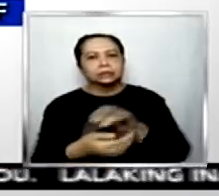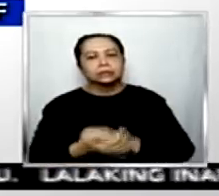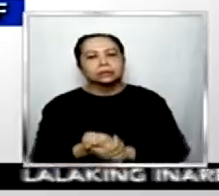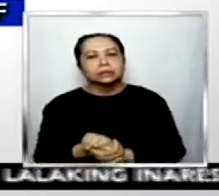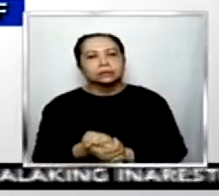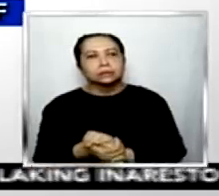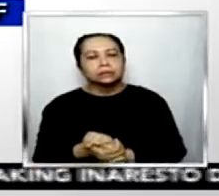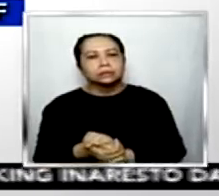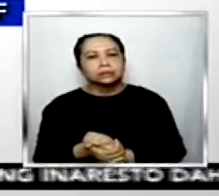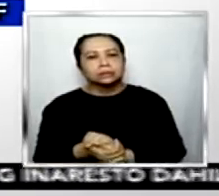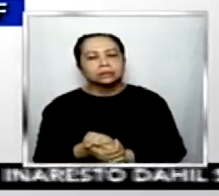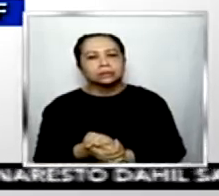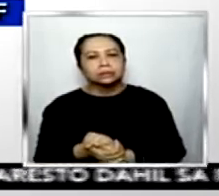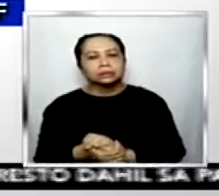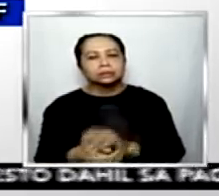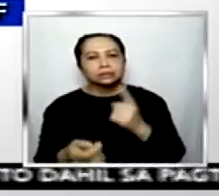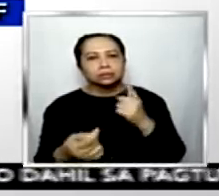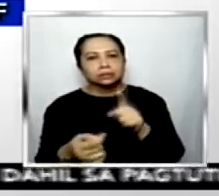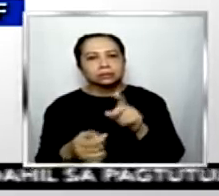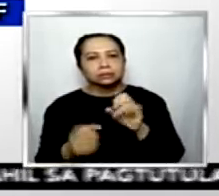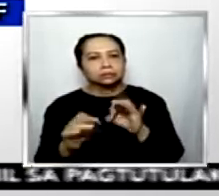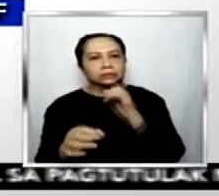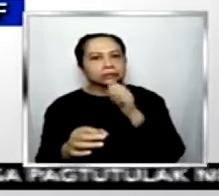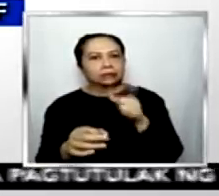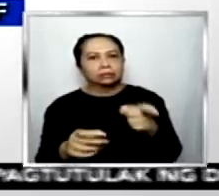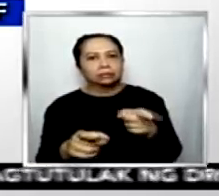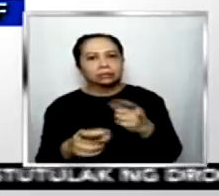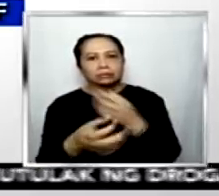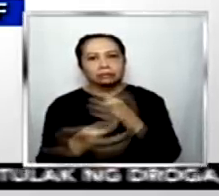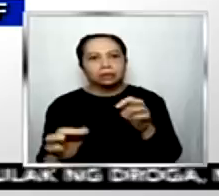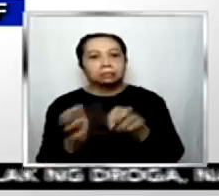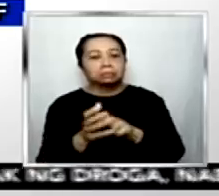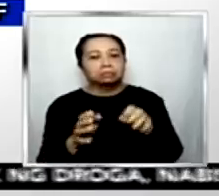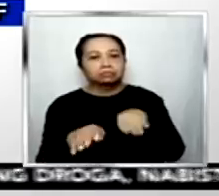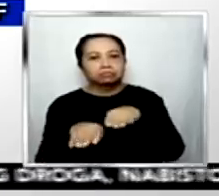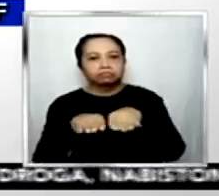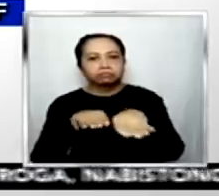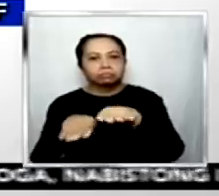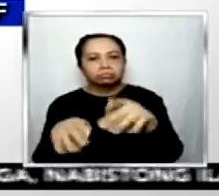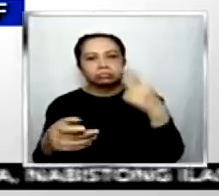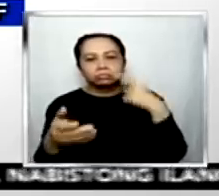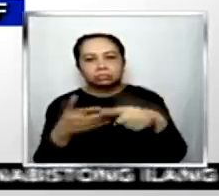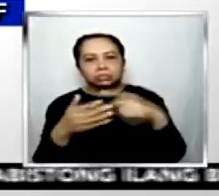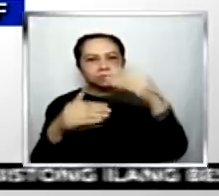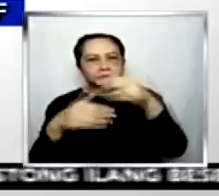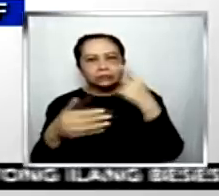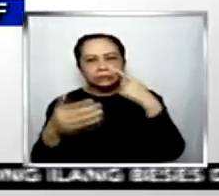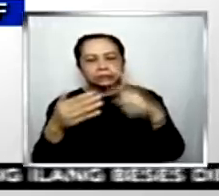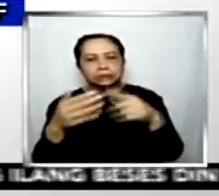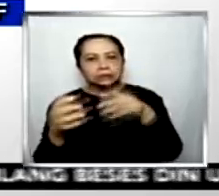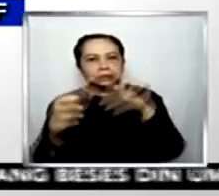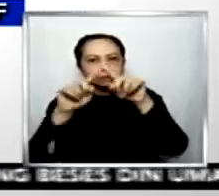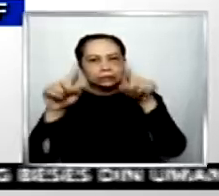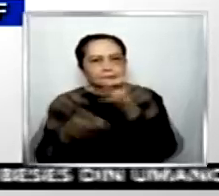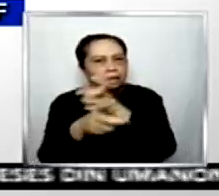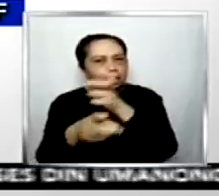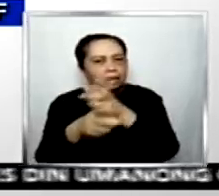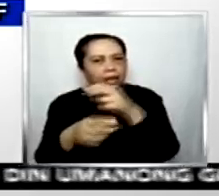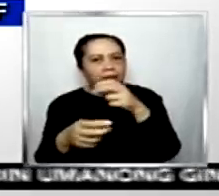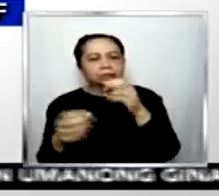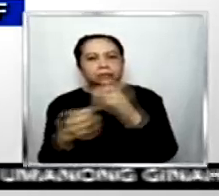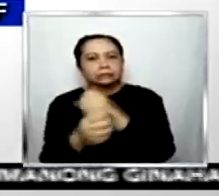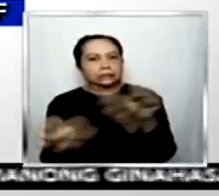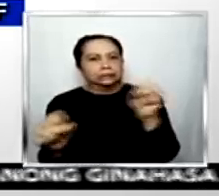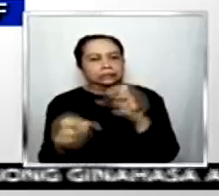imbestigahan ka, hindi ito libre no, nasa, sa investigasyon yung mga armored van na yan. No? So sa lalong-lalo ngayon, Saturday,